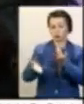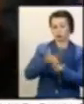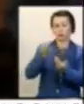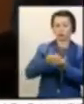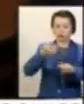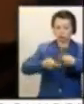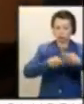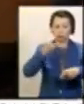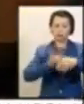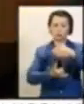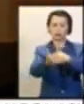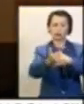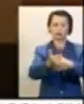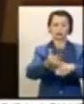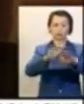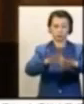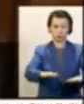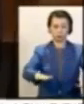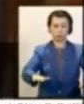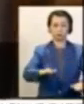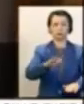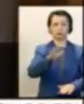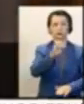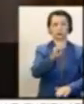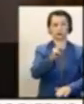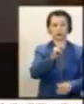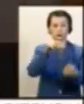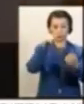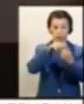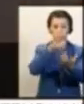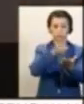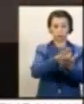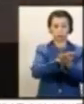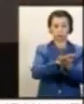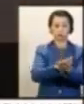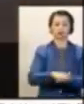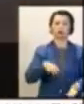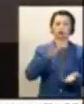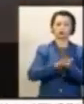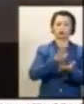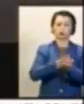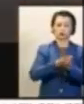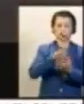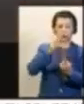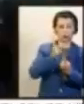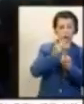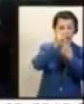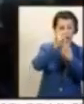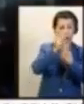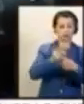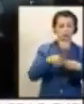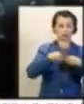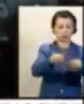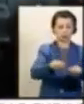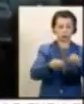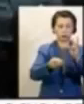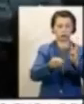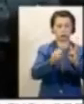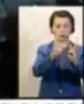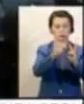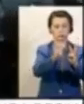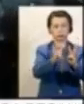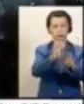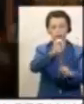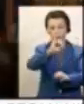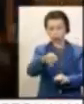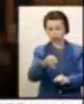proses kemasukan kanak-kanak kurang upaya ke sekolah. Sekolah keperluan khas telah diberi peruntukan RM146 juta ringgit, iaitu